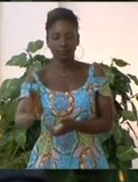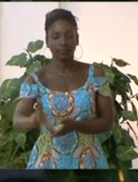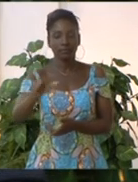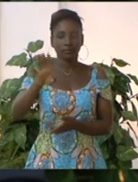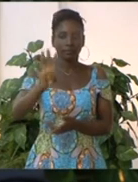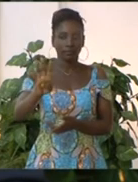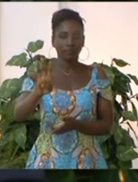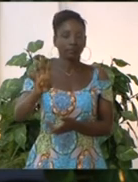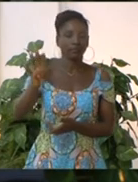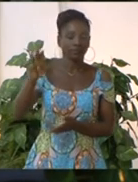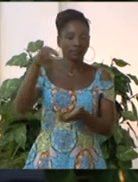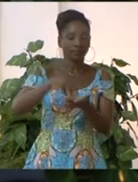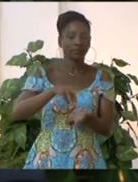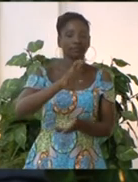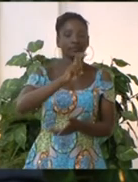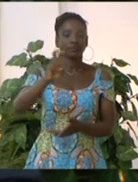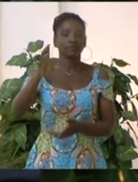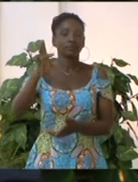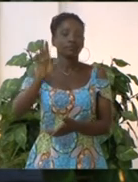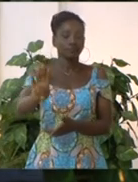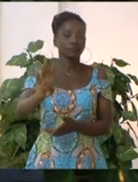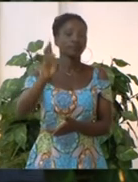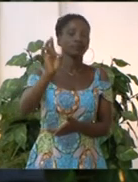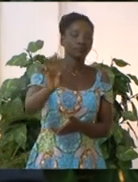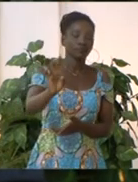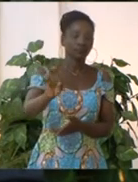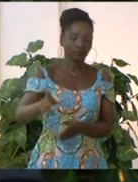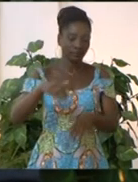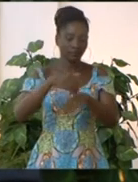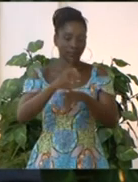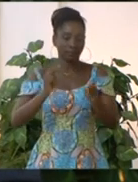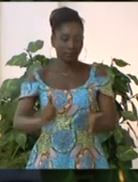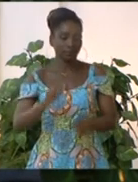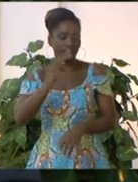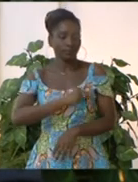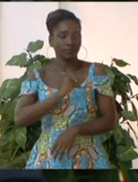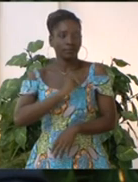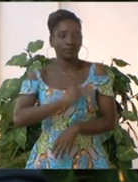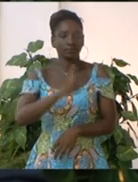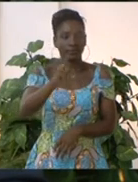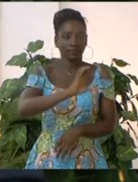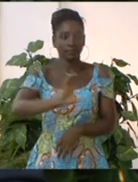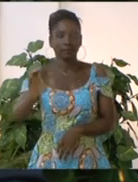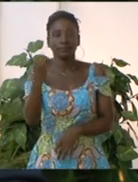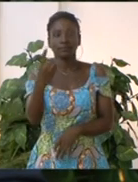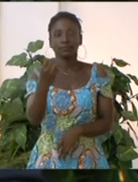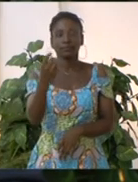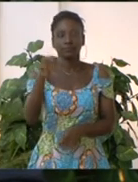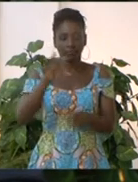personnel à 511 votants vers